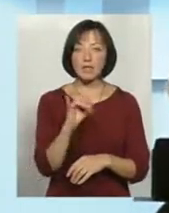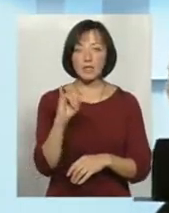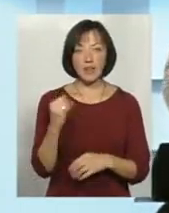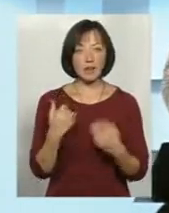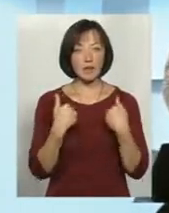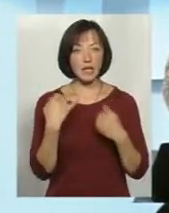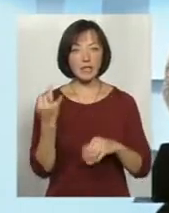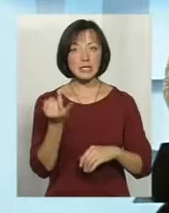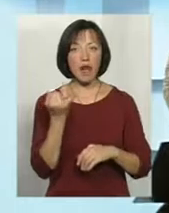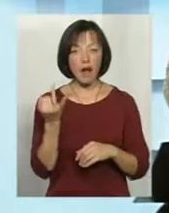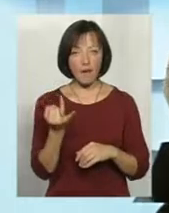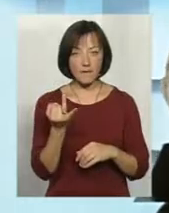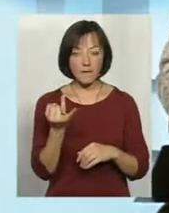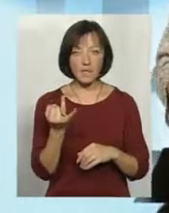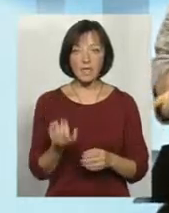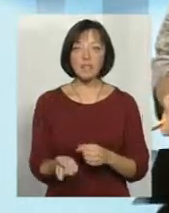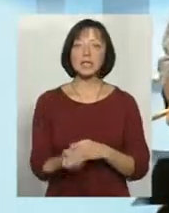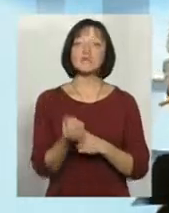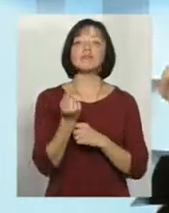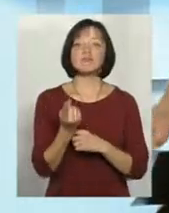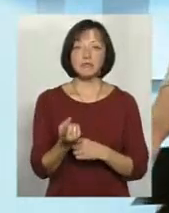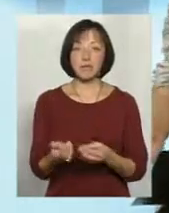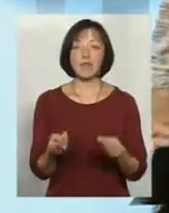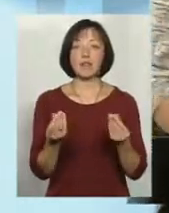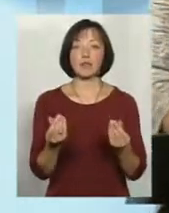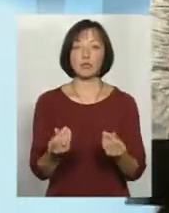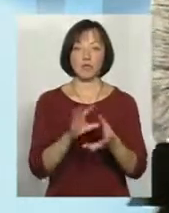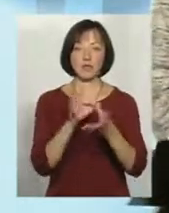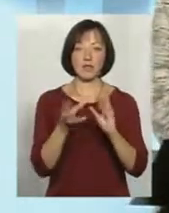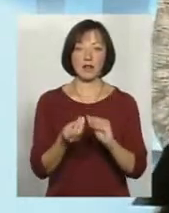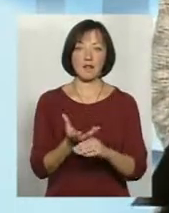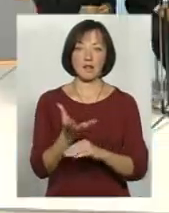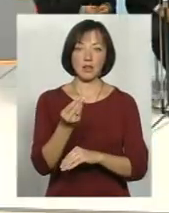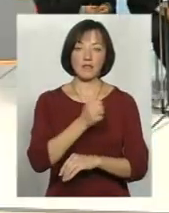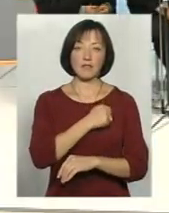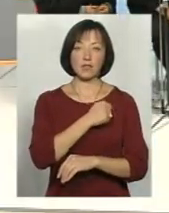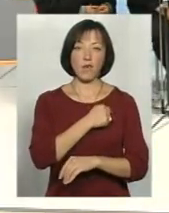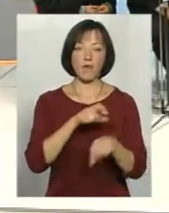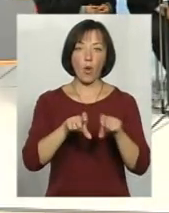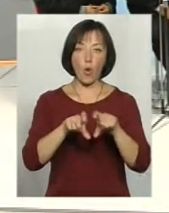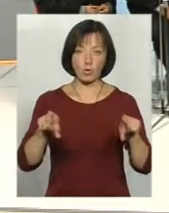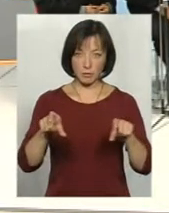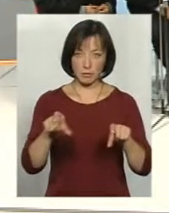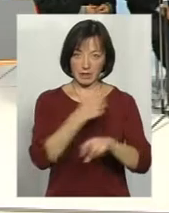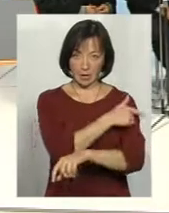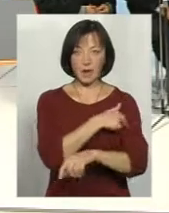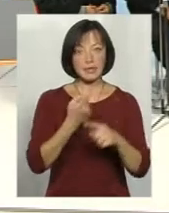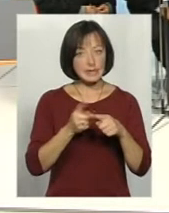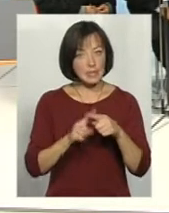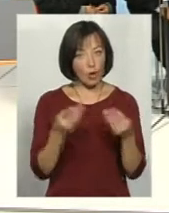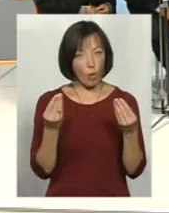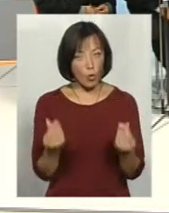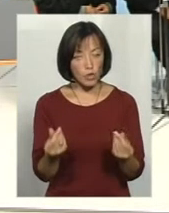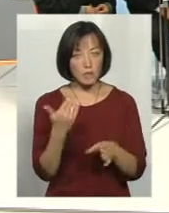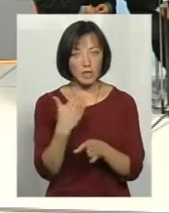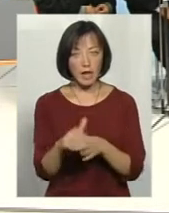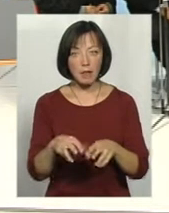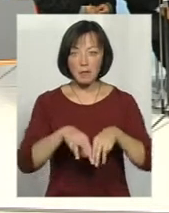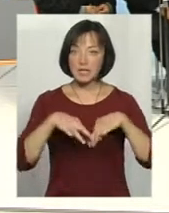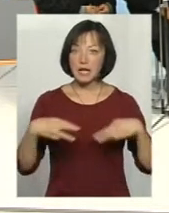мене цікавить, з яких джерел фінансується взагалі наш військовий госпіталь? Це лише кошти, які